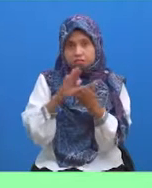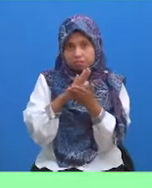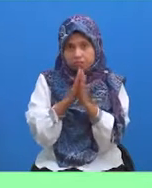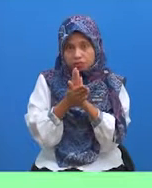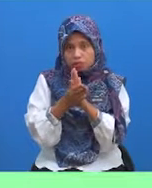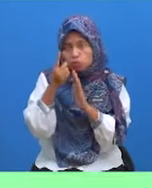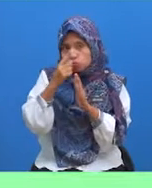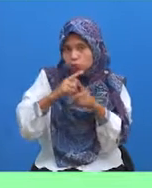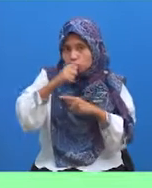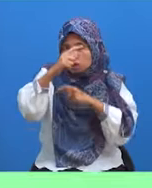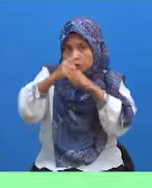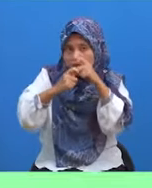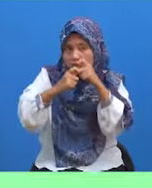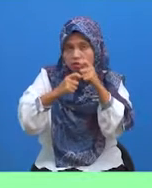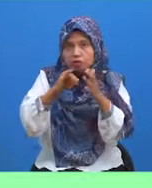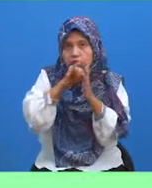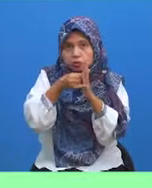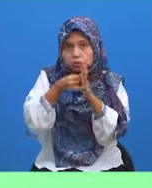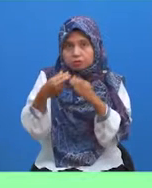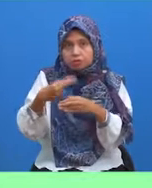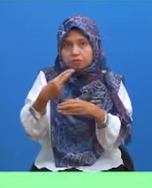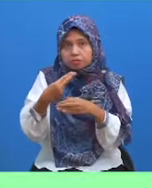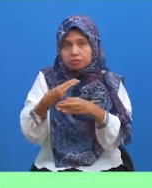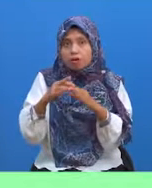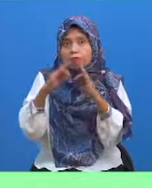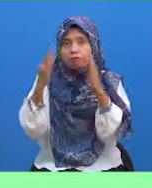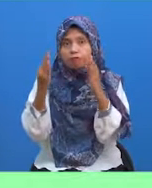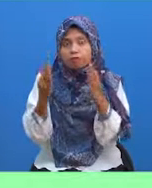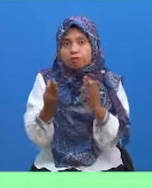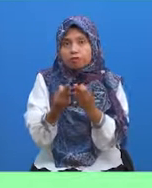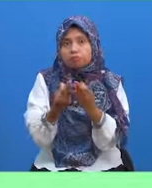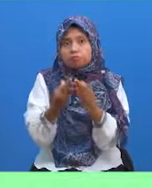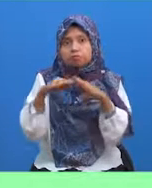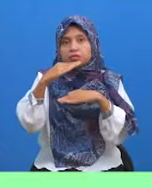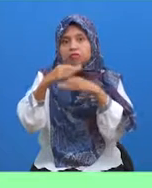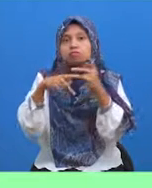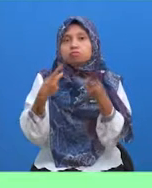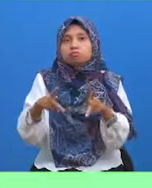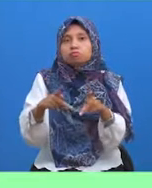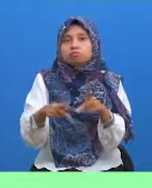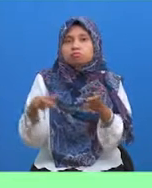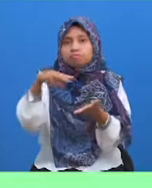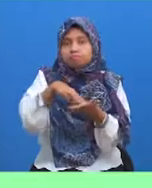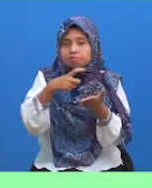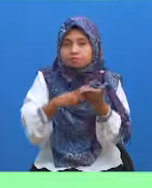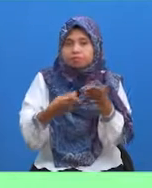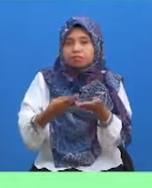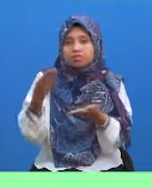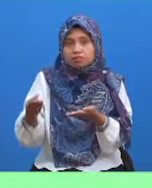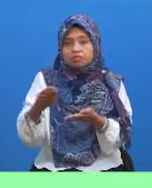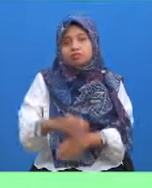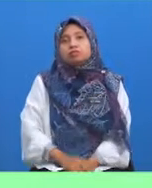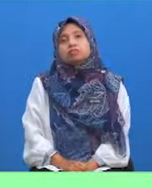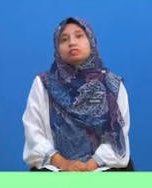untuk meningkatkan jumlah hasil Firma perlu menjual lebih banyak counstity barang atau menaikkan